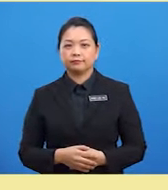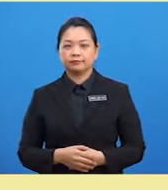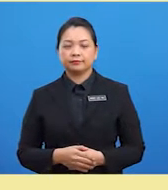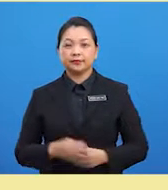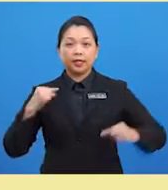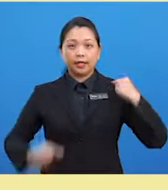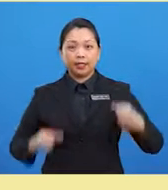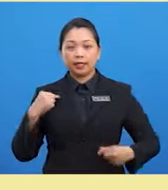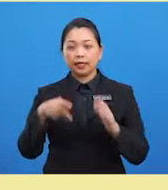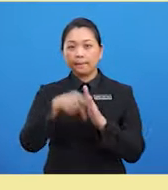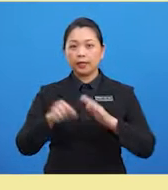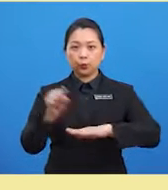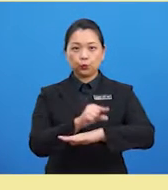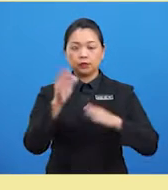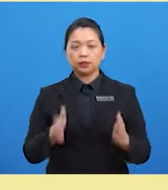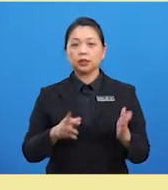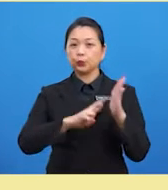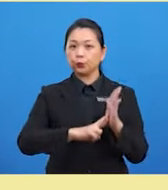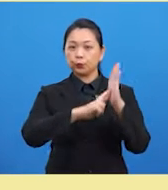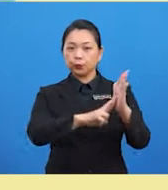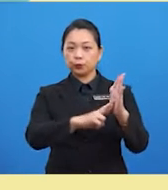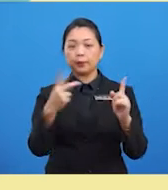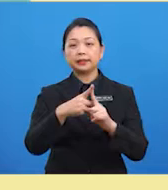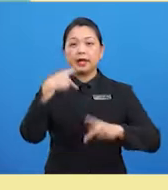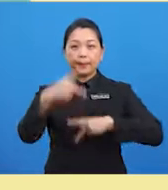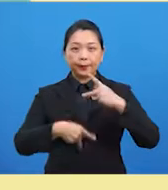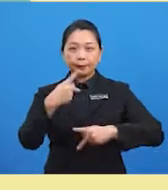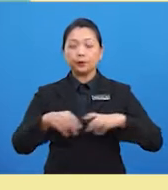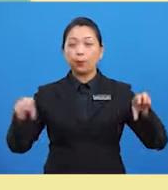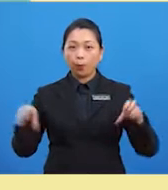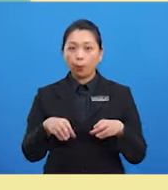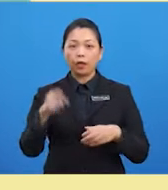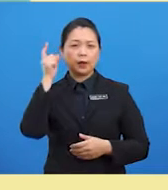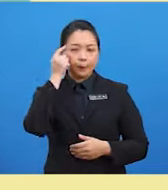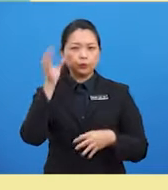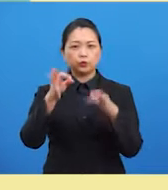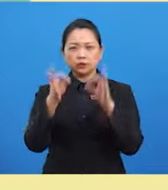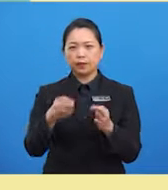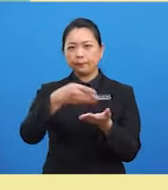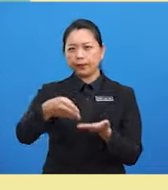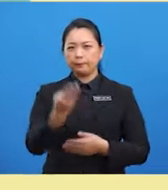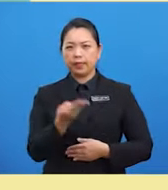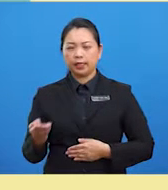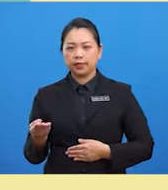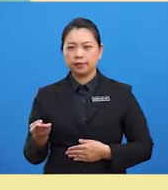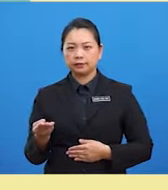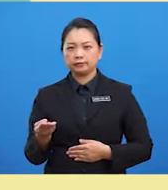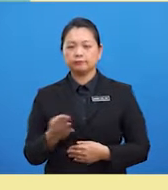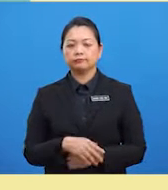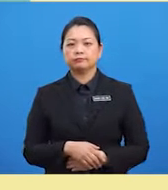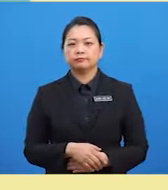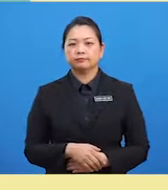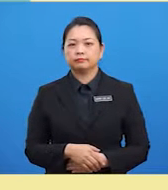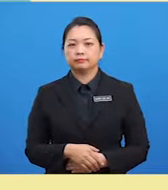Gelagat pengguna merujuk kepada proses membuat keputusan dalam pembelian.